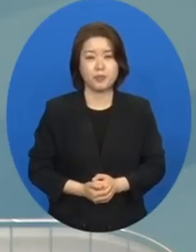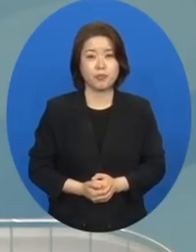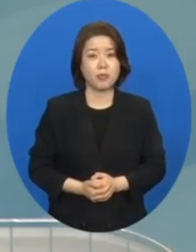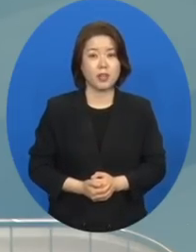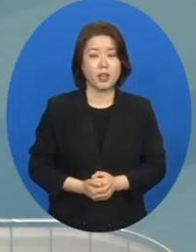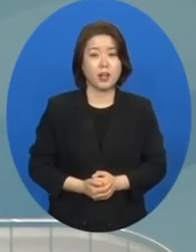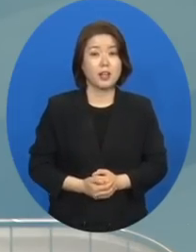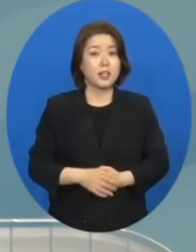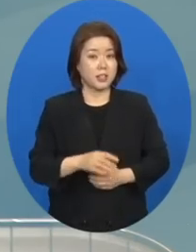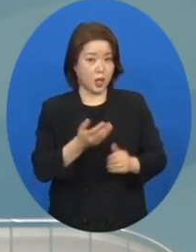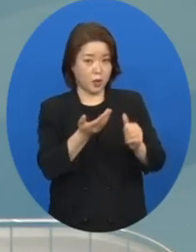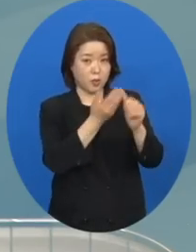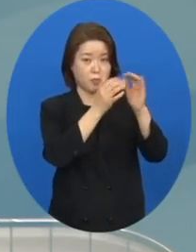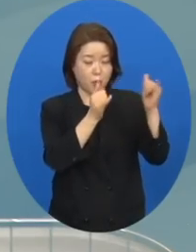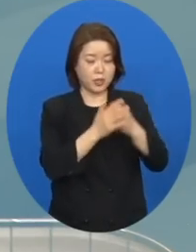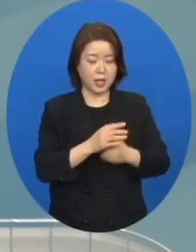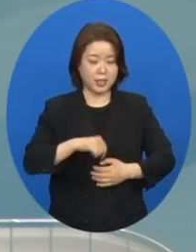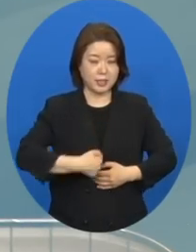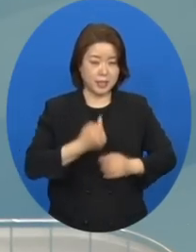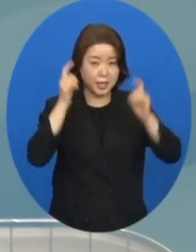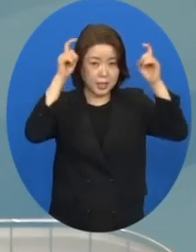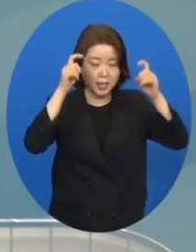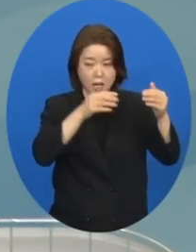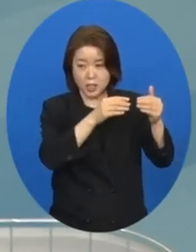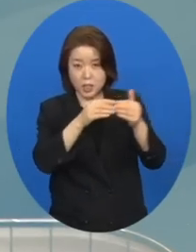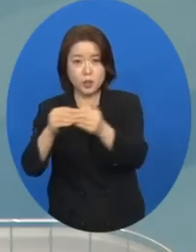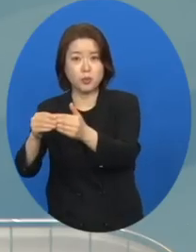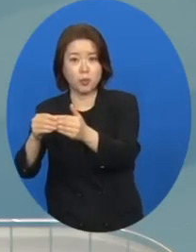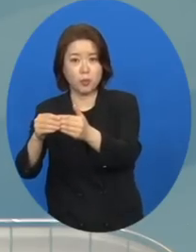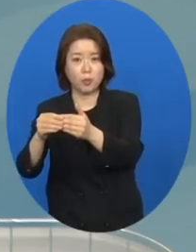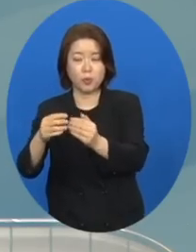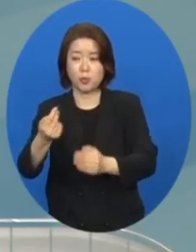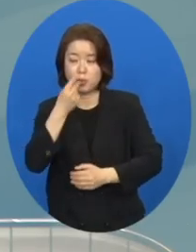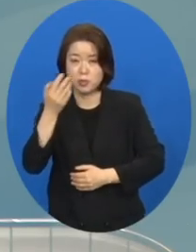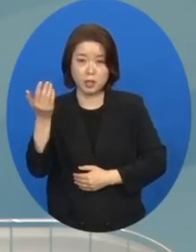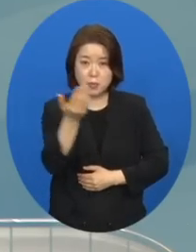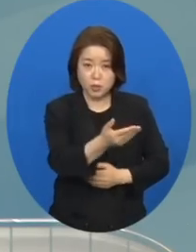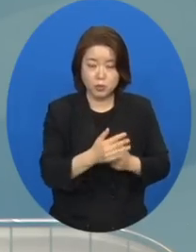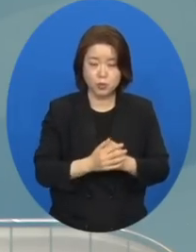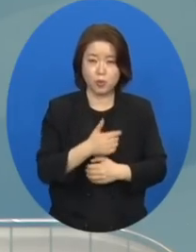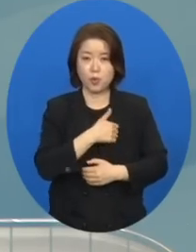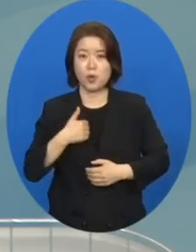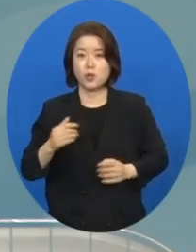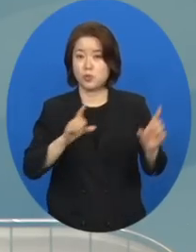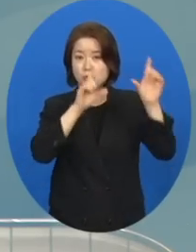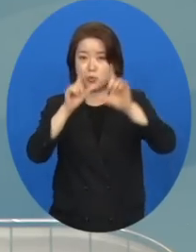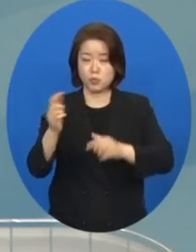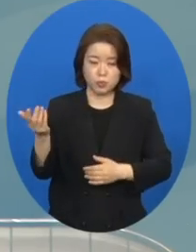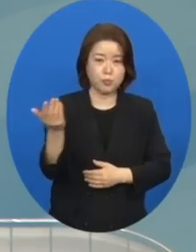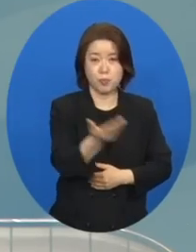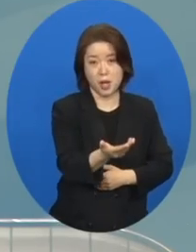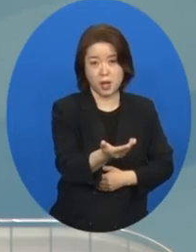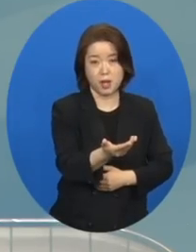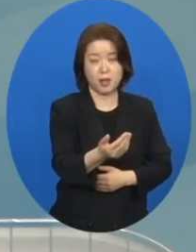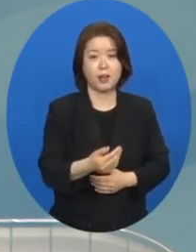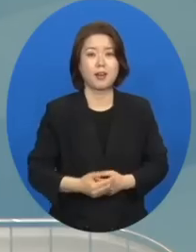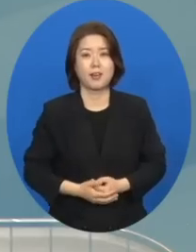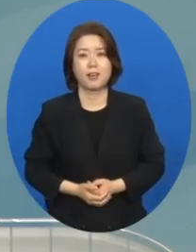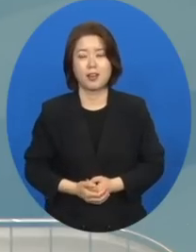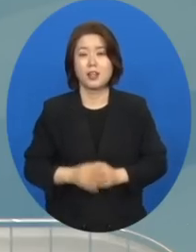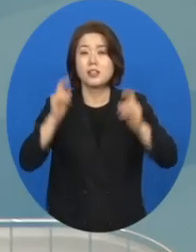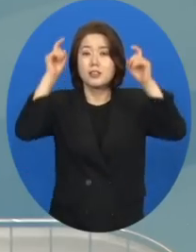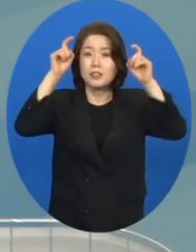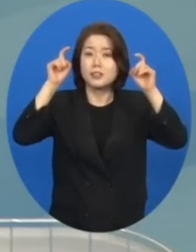선우 목자는 양들을 인도할 때 자기 양들을 인도합니다 그리고 생명을 주고 풍성한 삶을 죽 주신 다는 것이죠 그